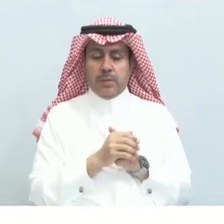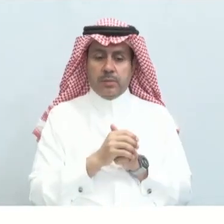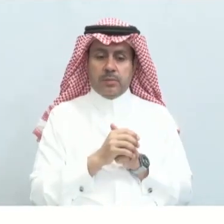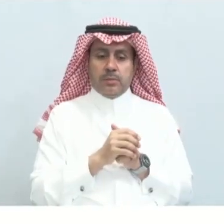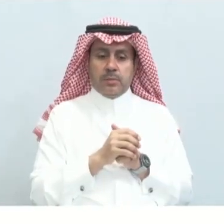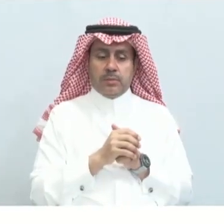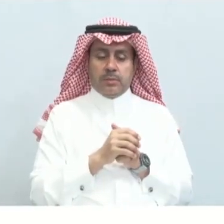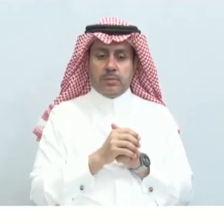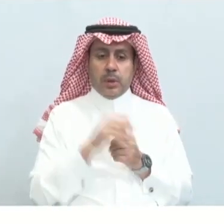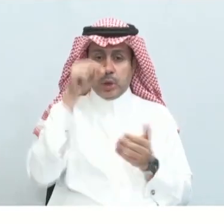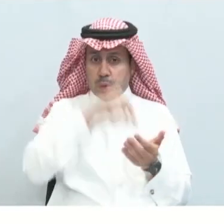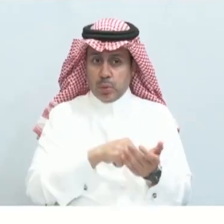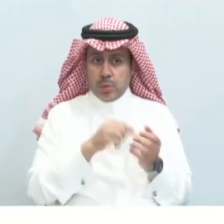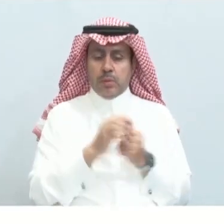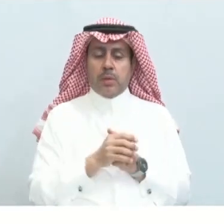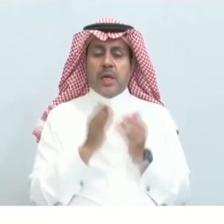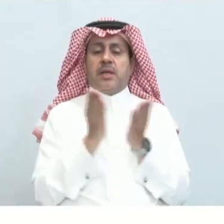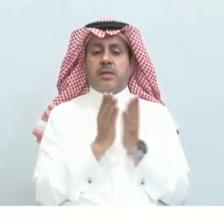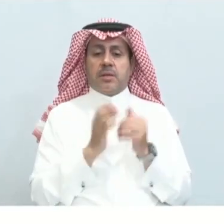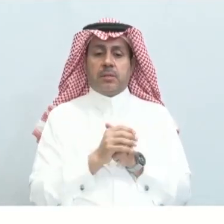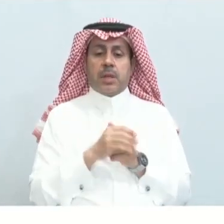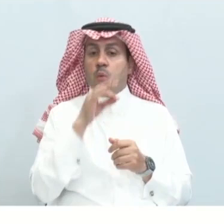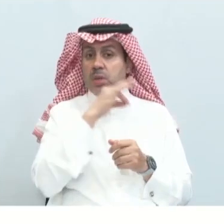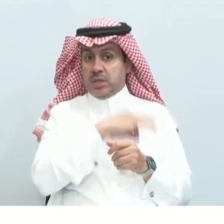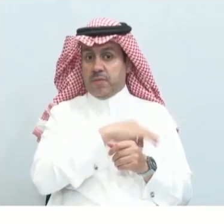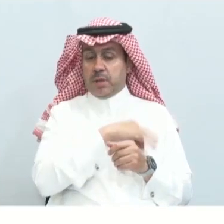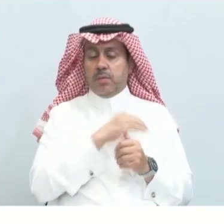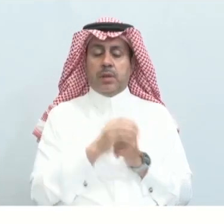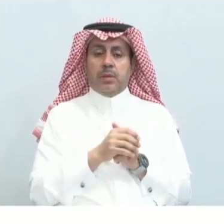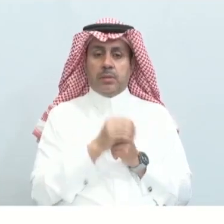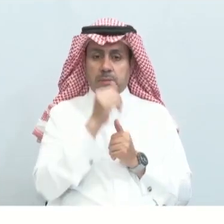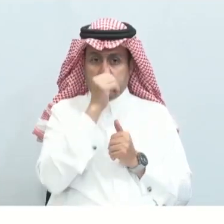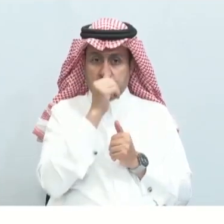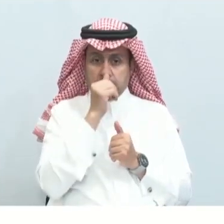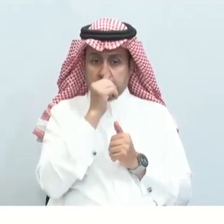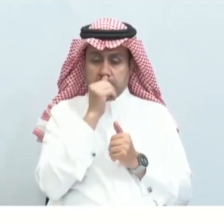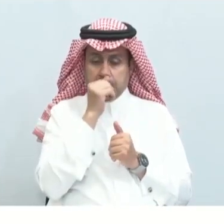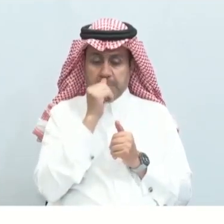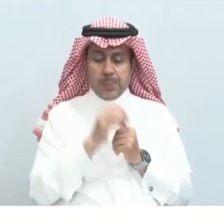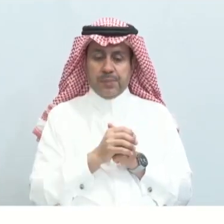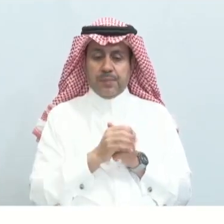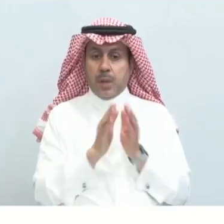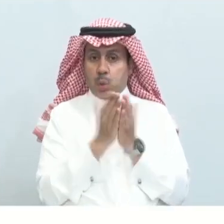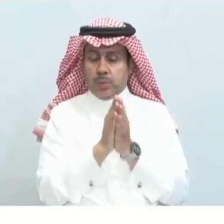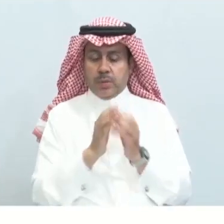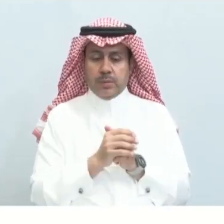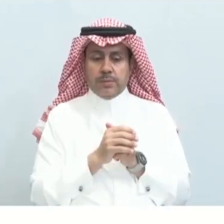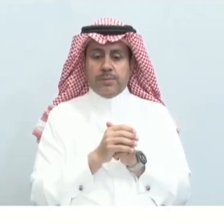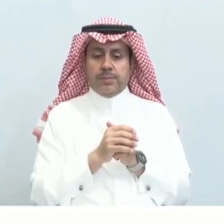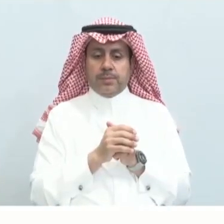يمكنكم الدخول على الدرس والاستفاده من الخدمات الموجوده والكتب الالكترونيه وغير